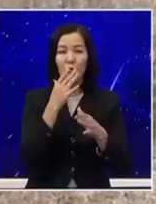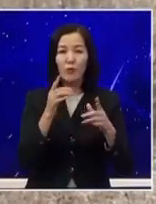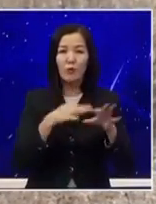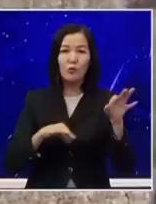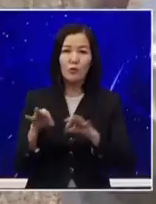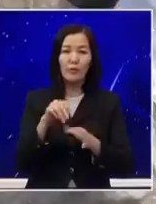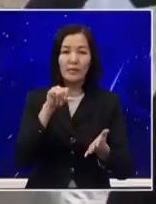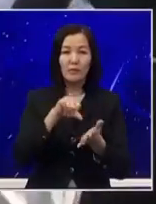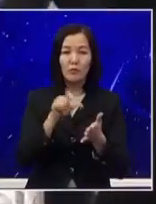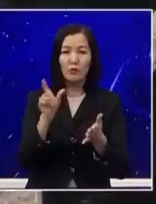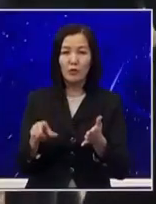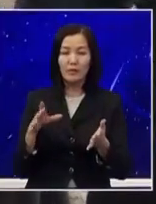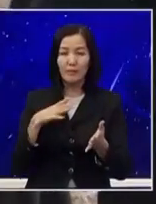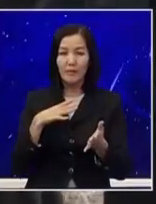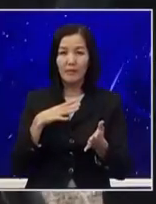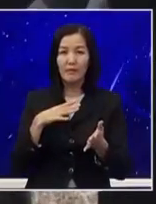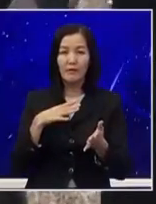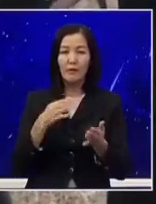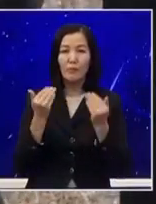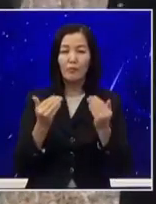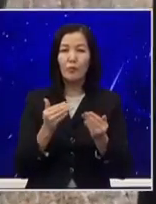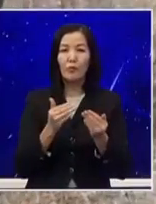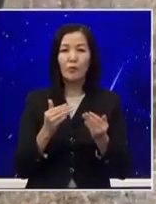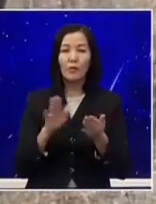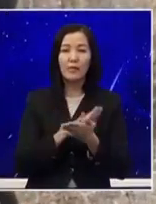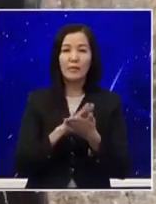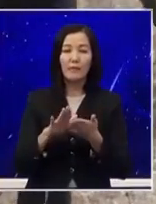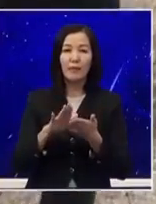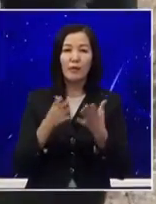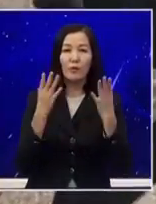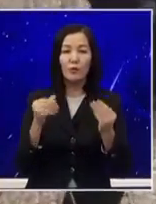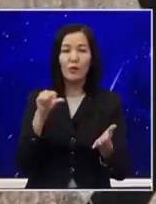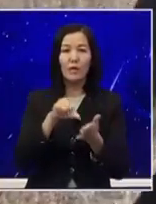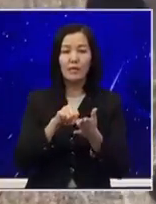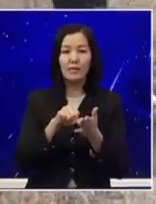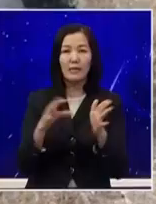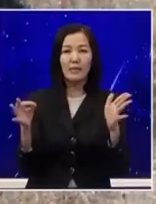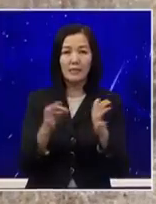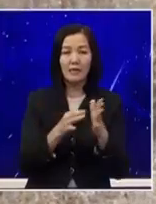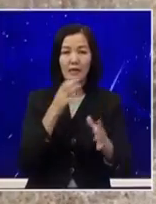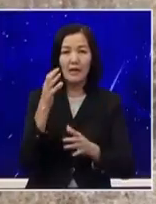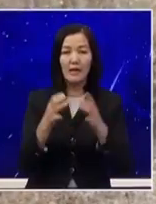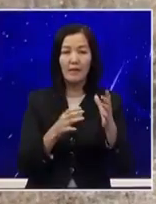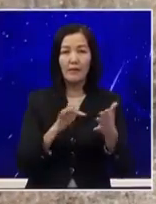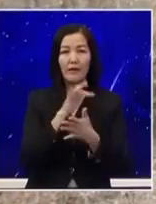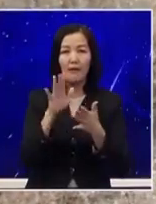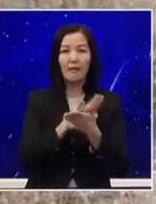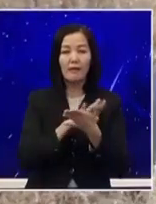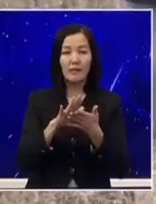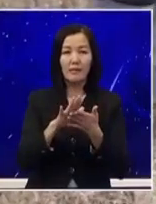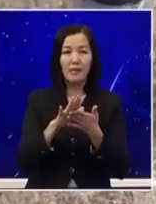біз қаламызды тазарту үшін символикке келдік. Бұл таза әлем ұлттық жобасының мақсаты әлемді қалаларды таза